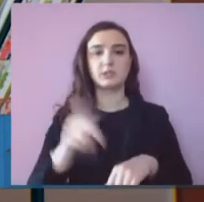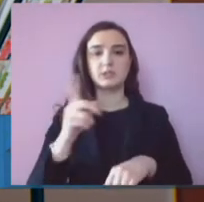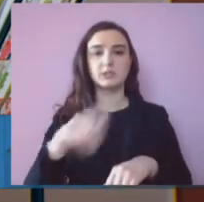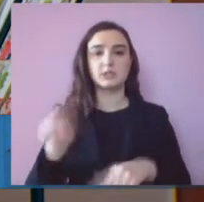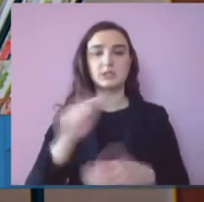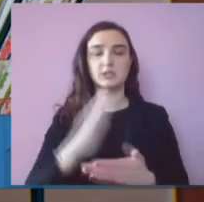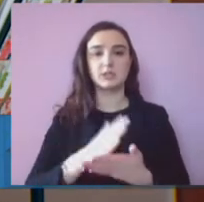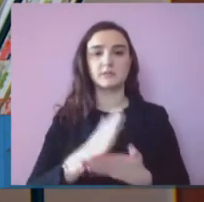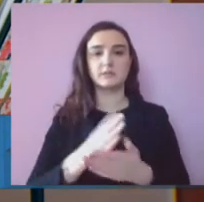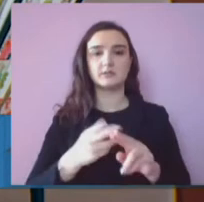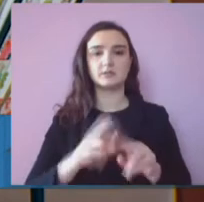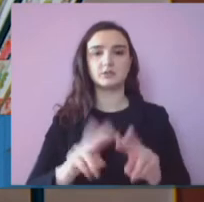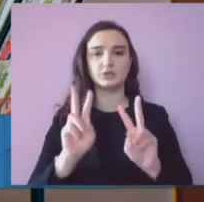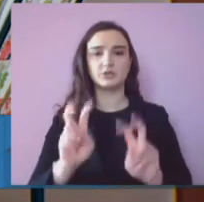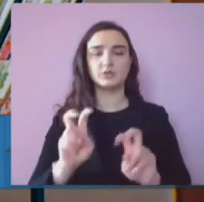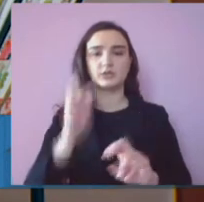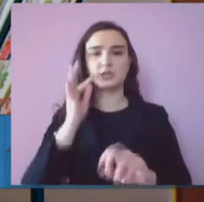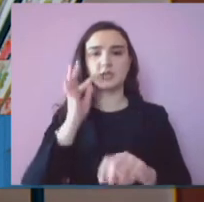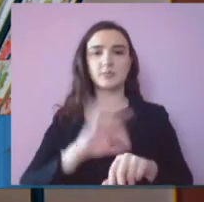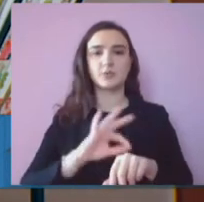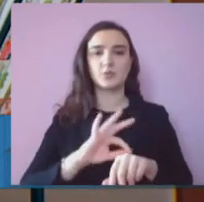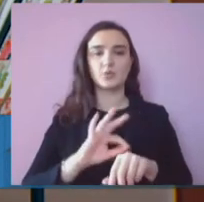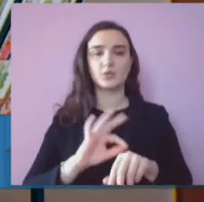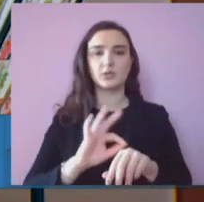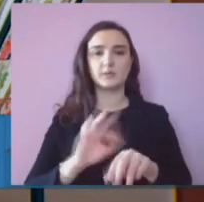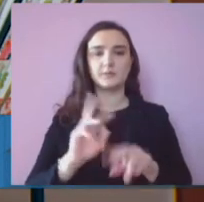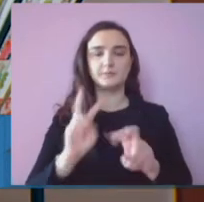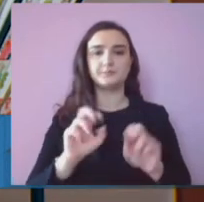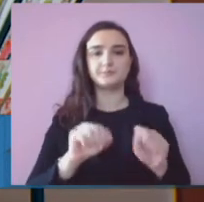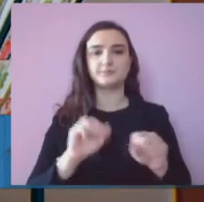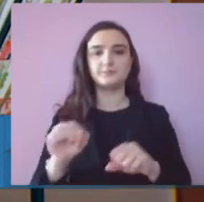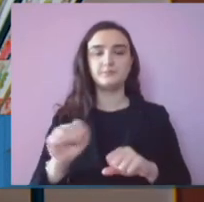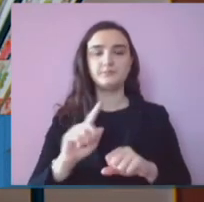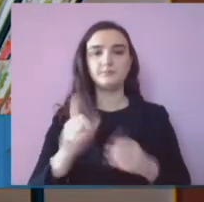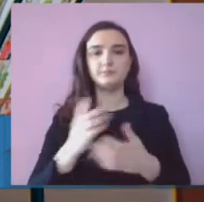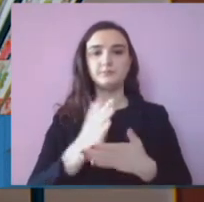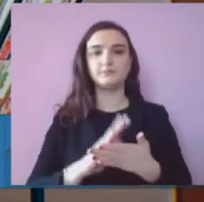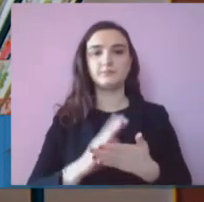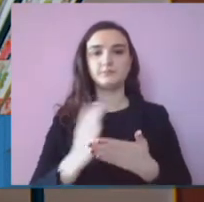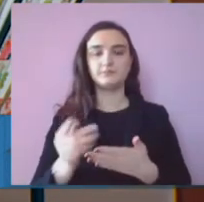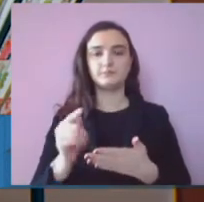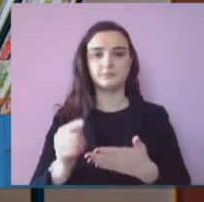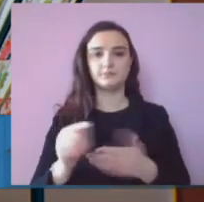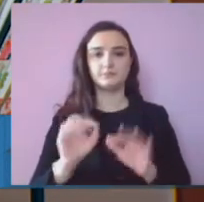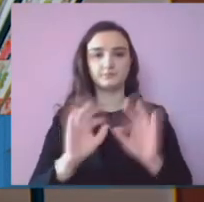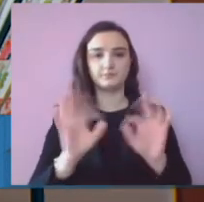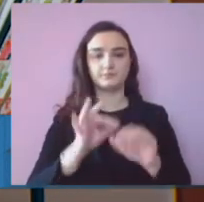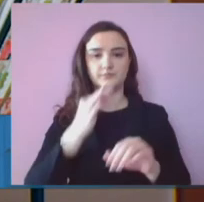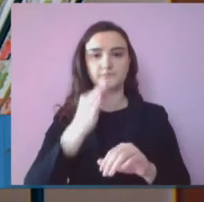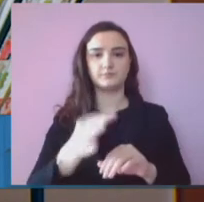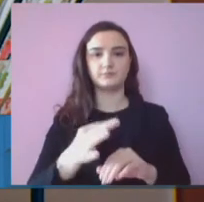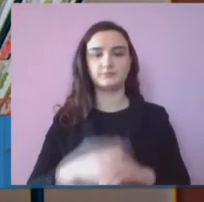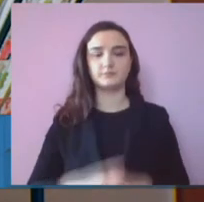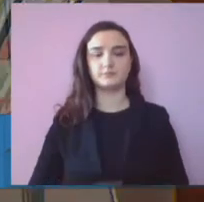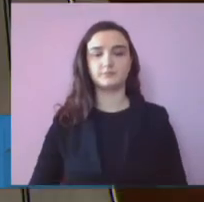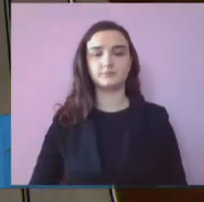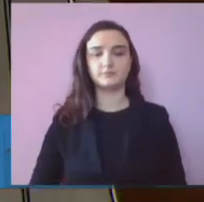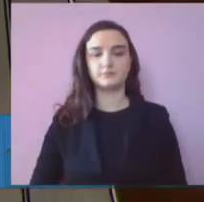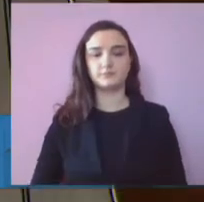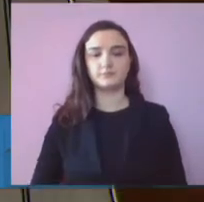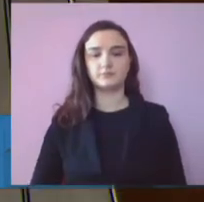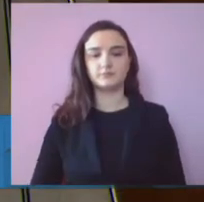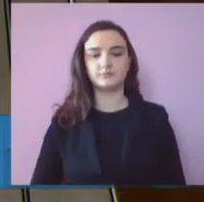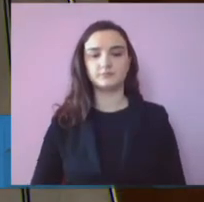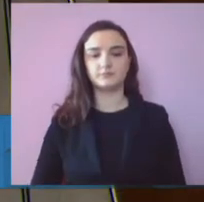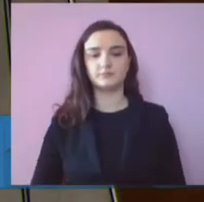იგულისხმება დიაბეტოლოგიური კუთხით საშუალებები და რაზეც ნაწილობრივ წეღან უკვე მოგახსენეთ, რა თქმა უნდა გამოყენებული უნდა იყოს.